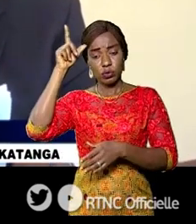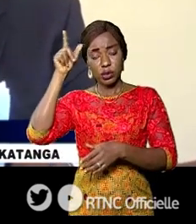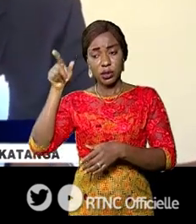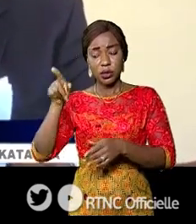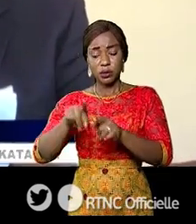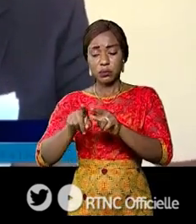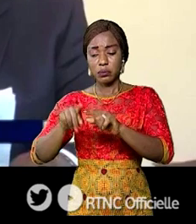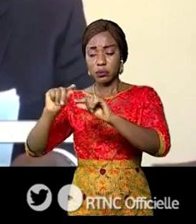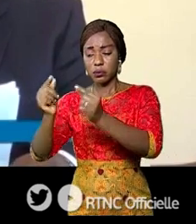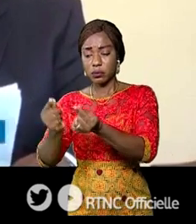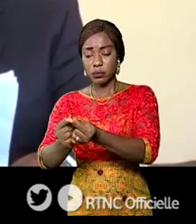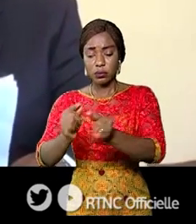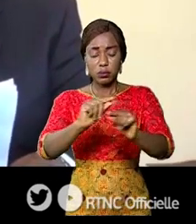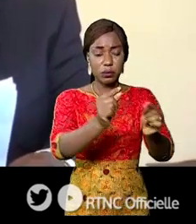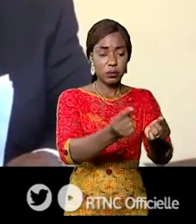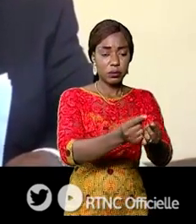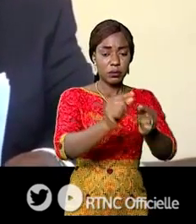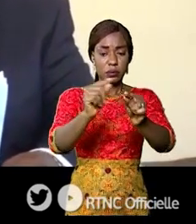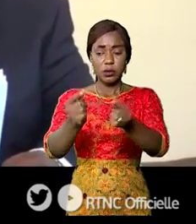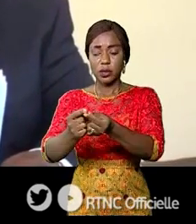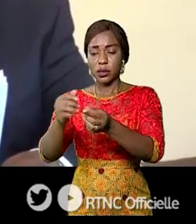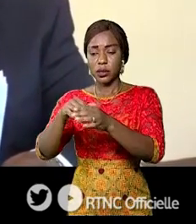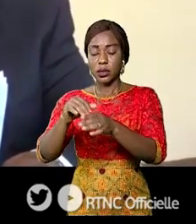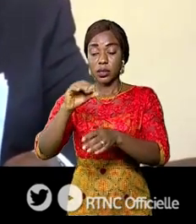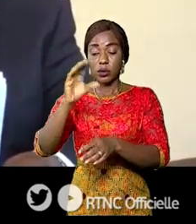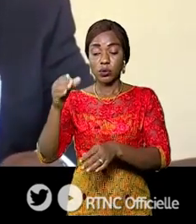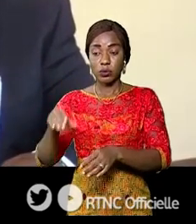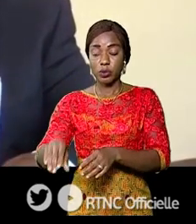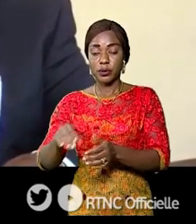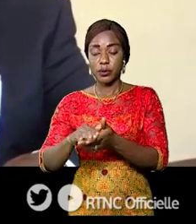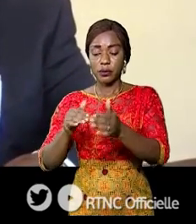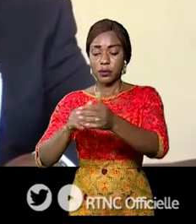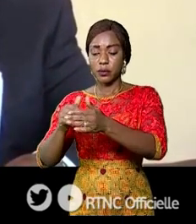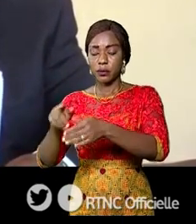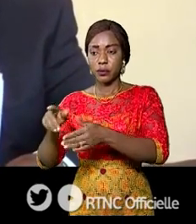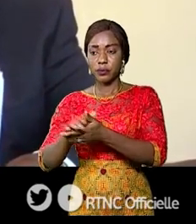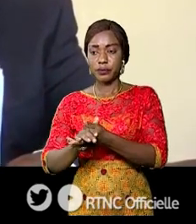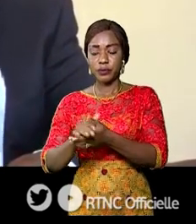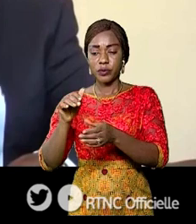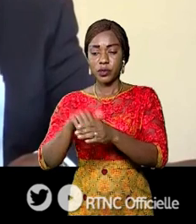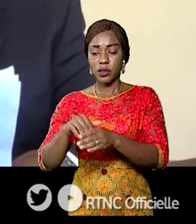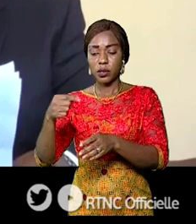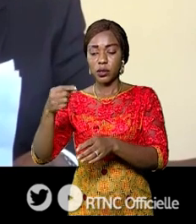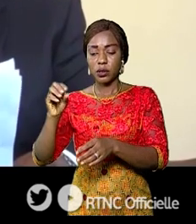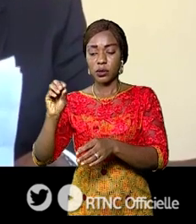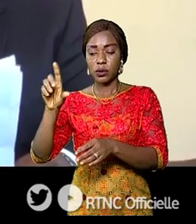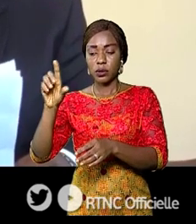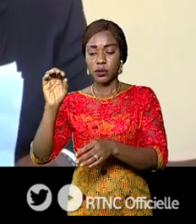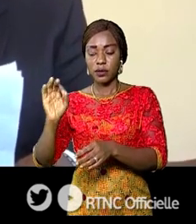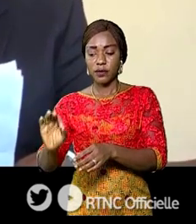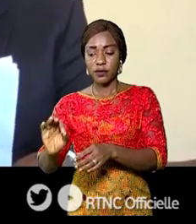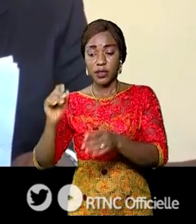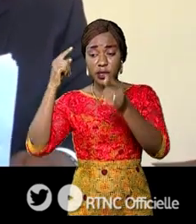sont regroupés dans la périphérie de la commune annexe à partir du golfe Faustin, avec